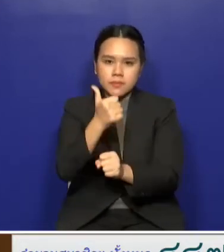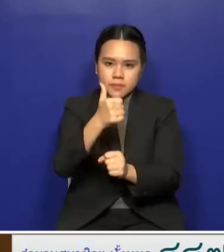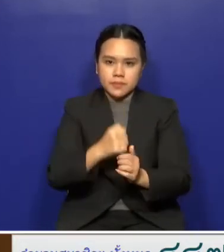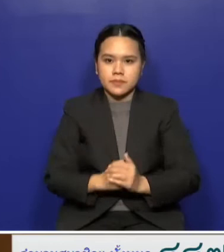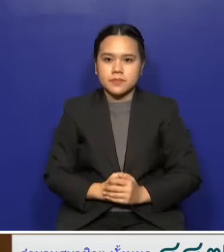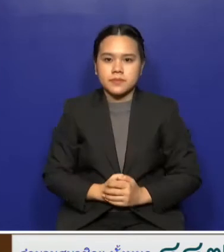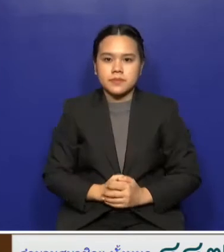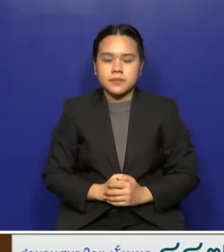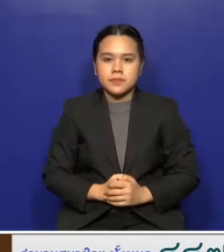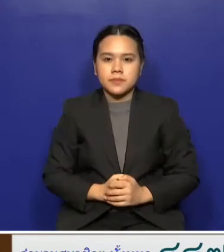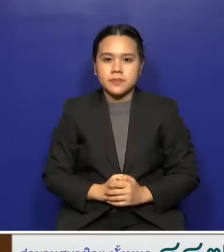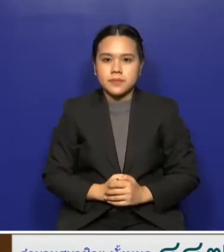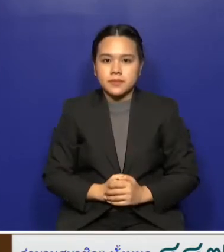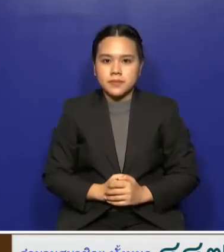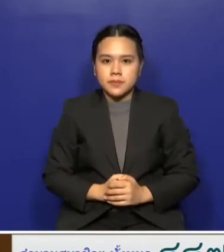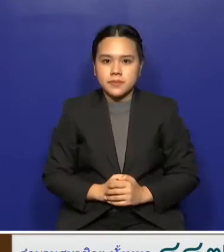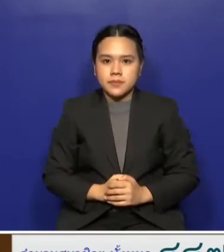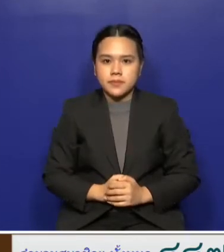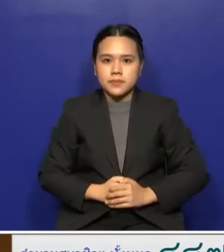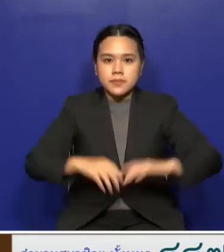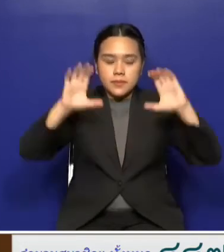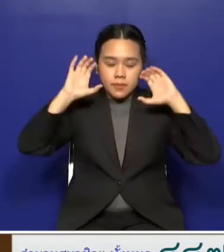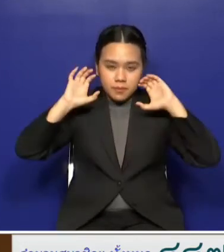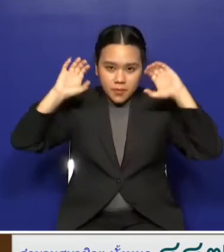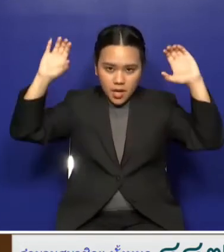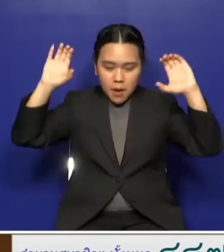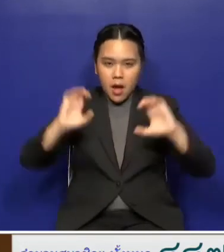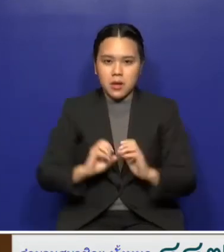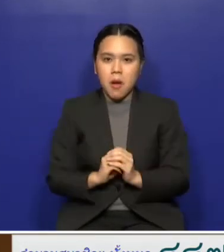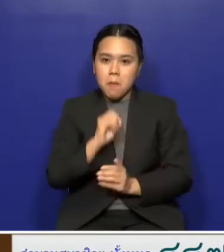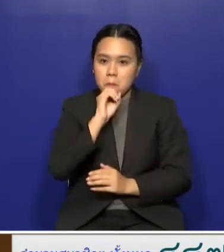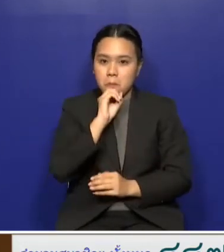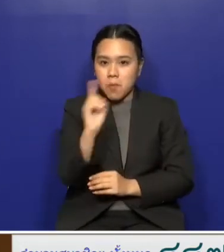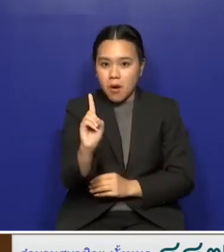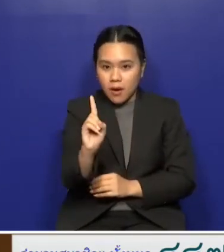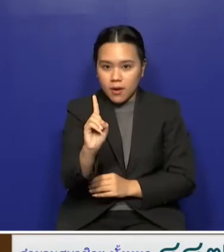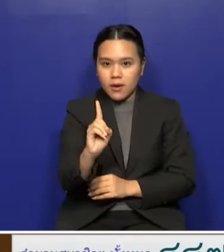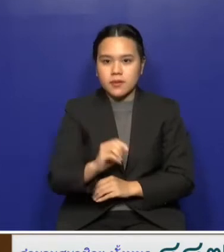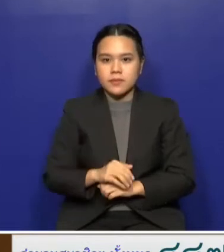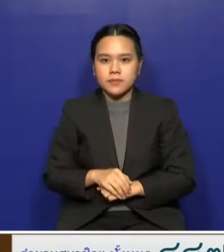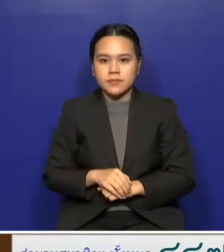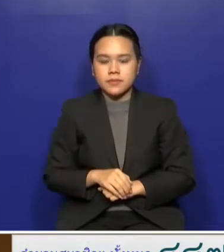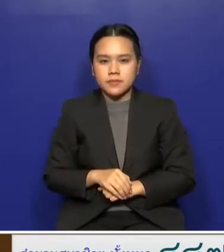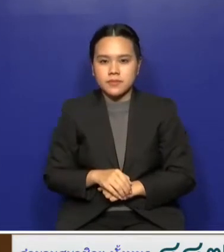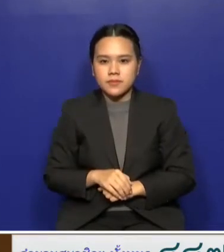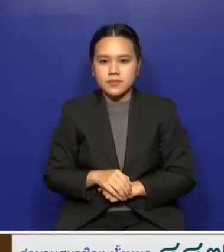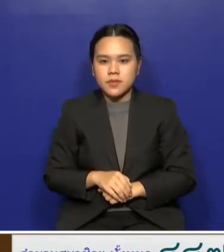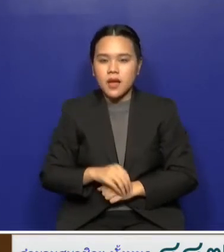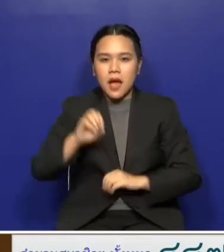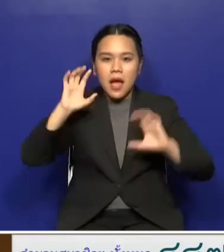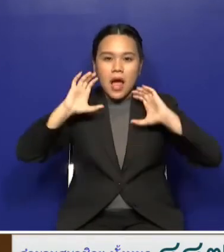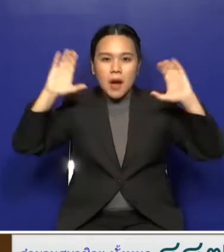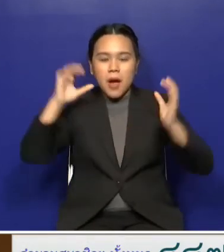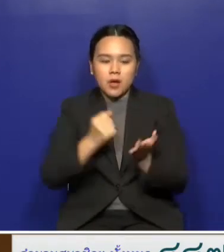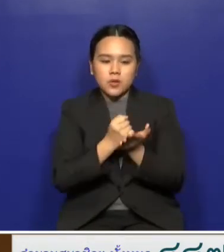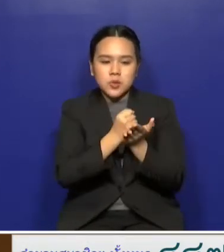ฉะนั้นครับรัฐบาลจึงไม่มีข้ออ้างใดๆมาให้เหตุผลได้ว่ารัฐบาลไม่สามารถเยียวย